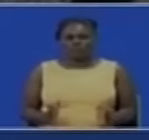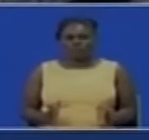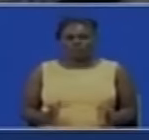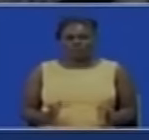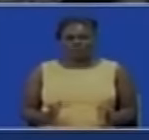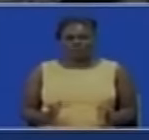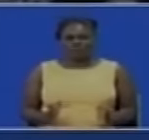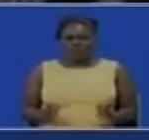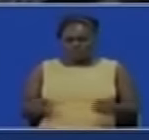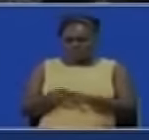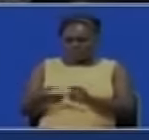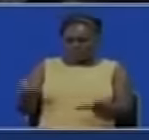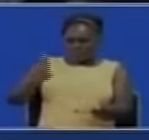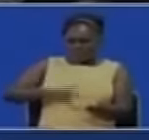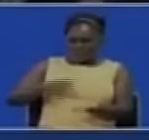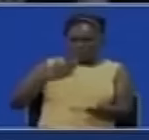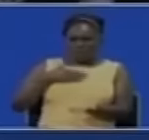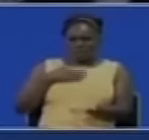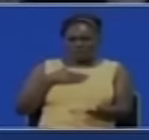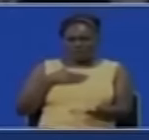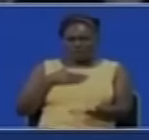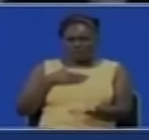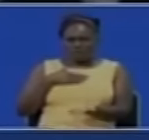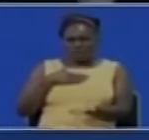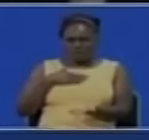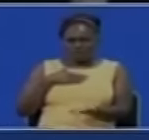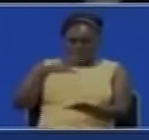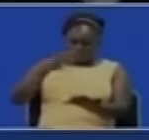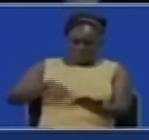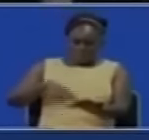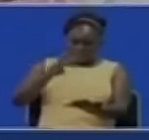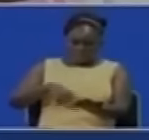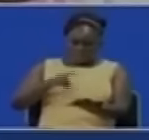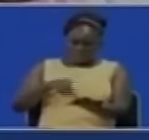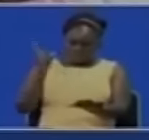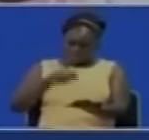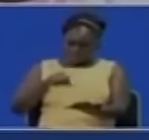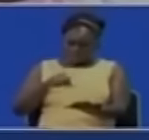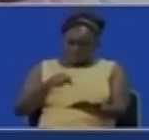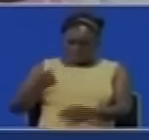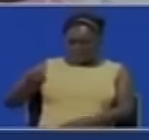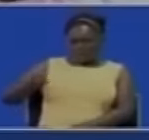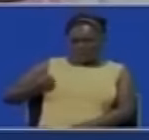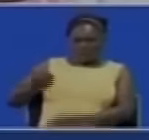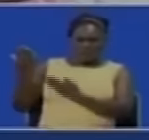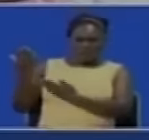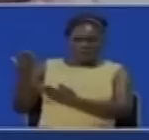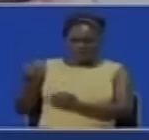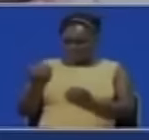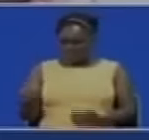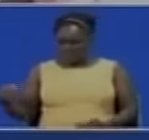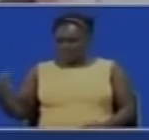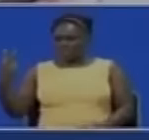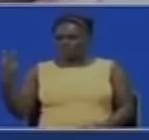as per our records which we have gone through with you guys. Susan ambaye ni mama wa watoto